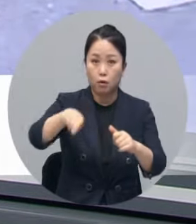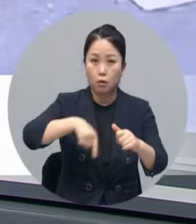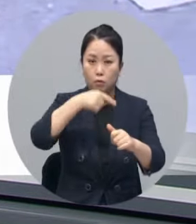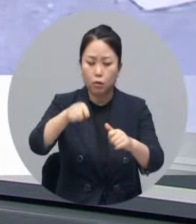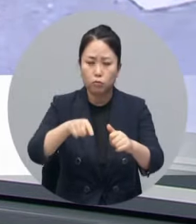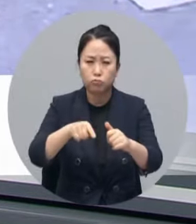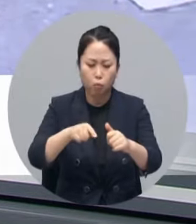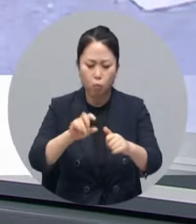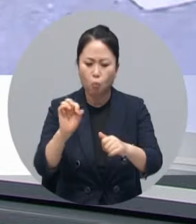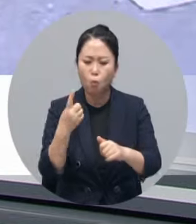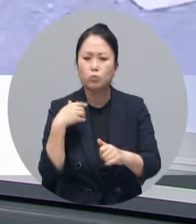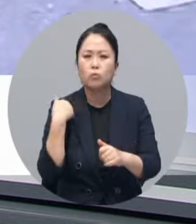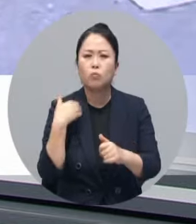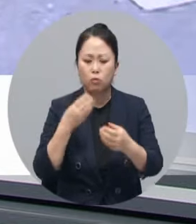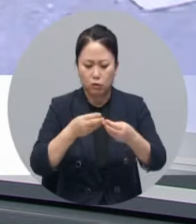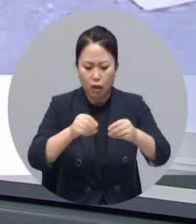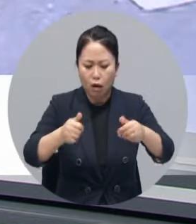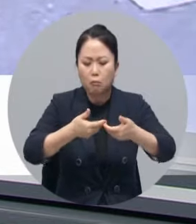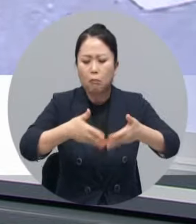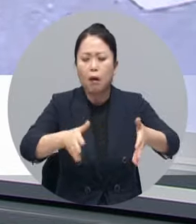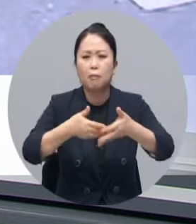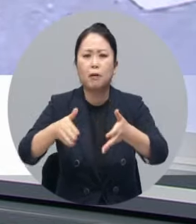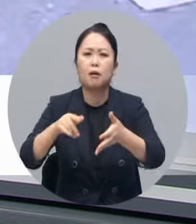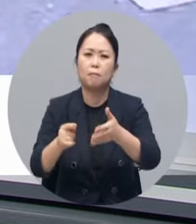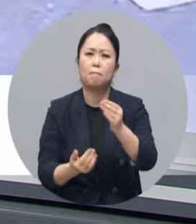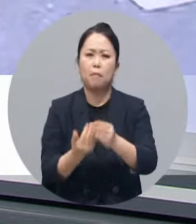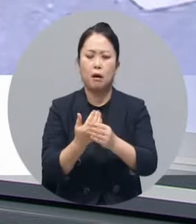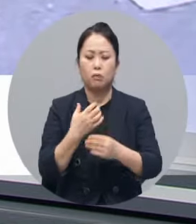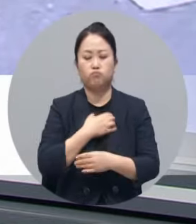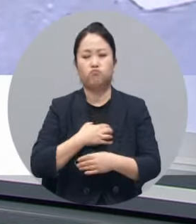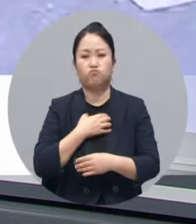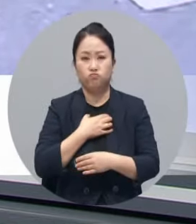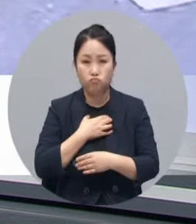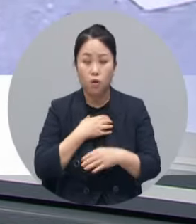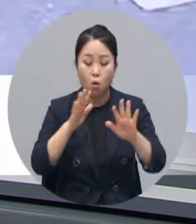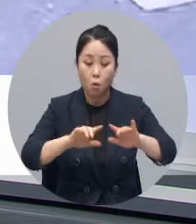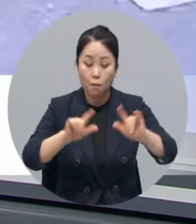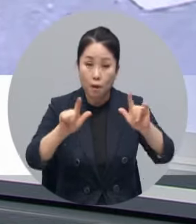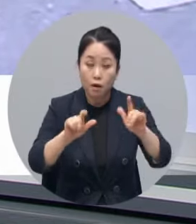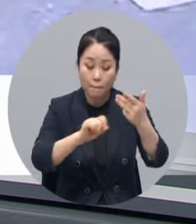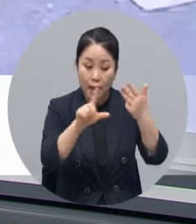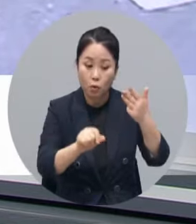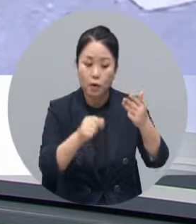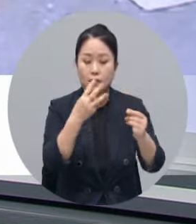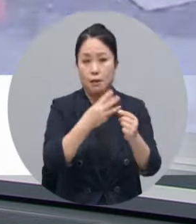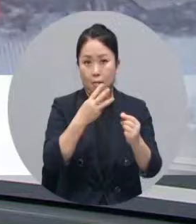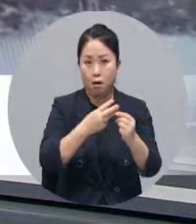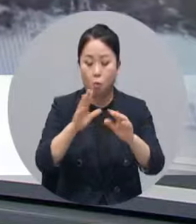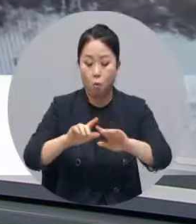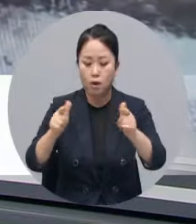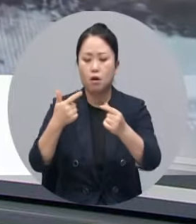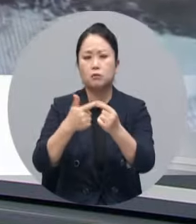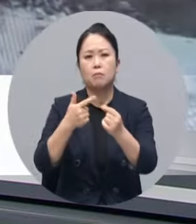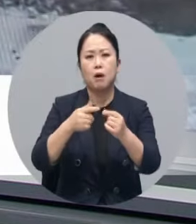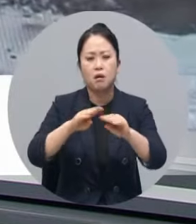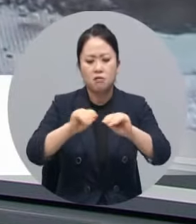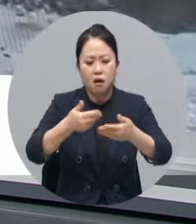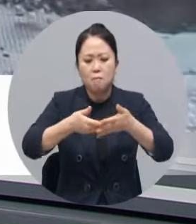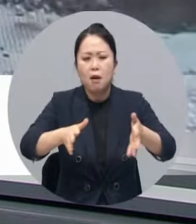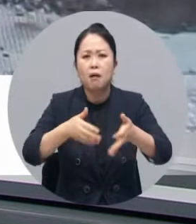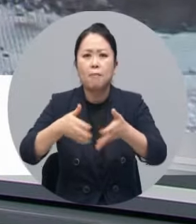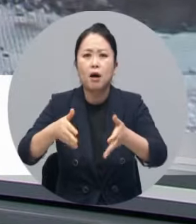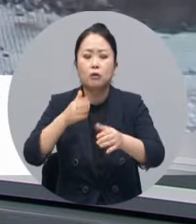땅꺼짐이 발생해 주민들이 불안해하고 있습니다. 이번 달에만 세 번째, 올해에만 여섯 번 땅이 내려앉았는데 정확한 원인을